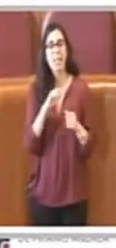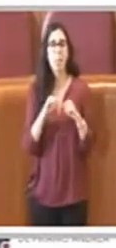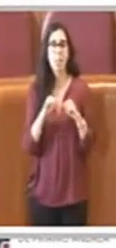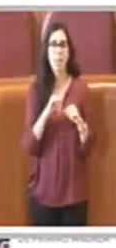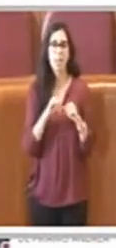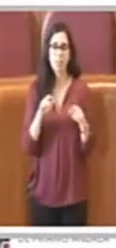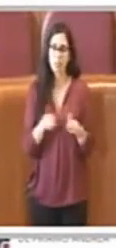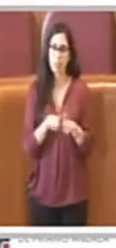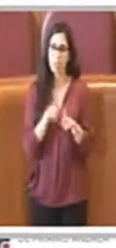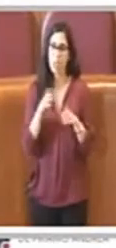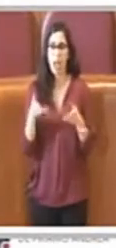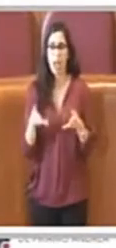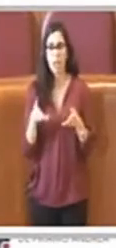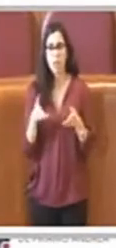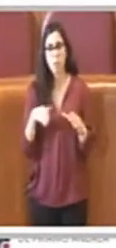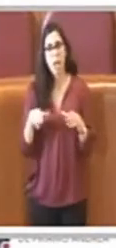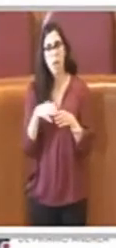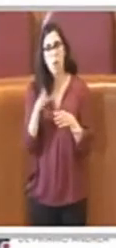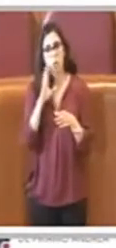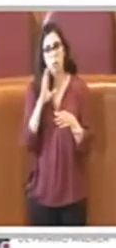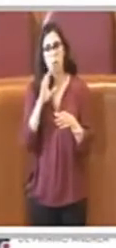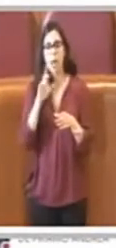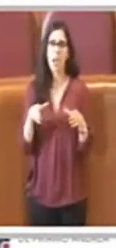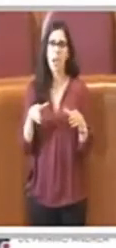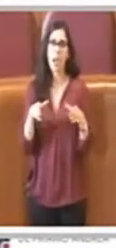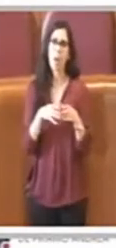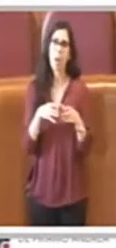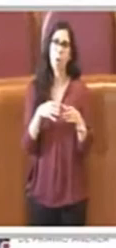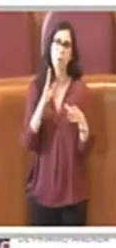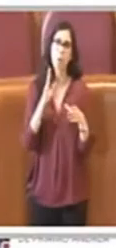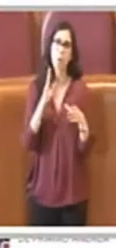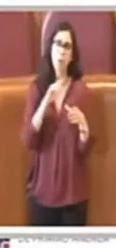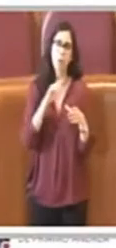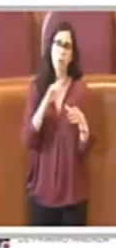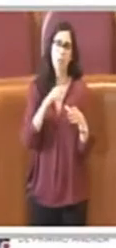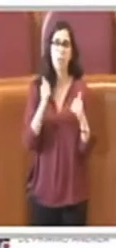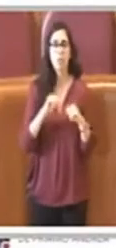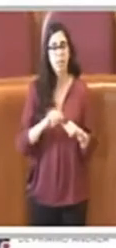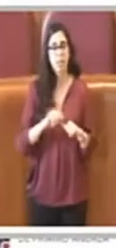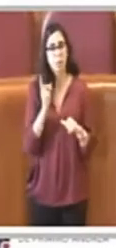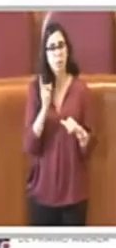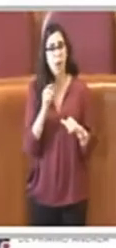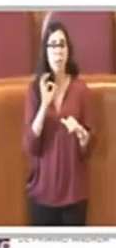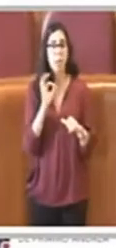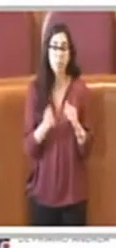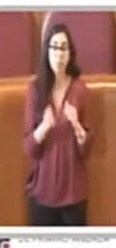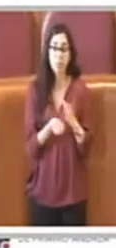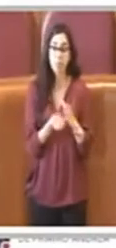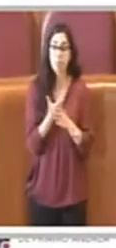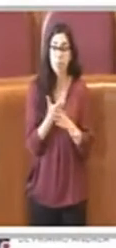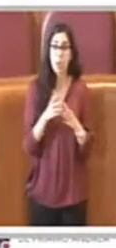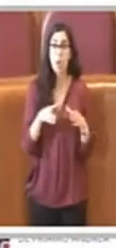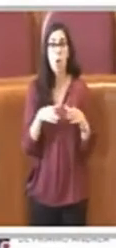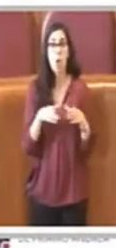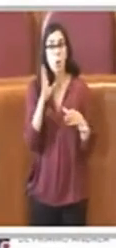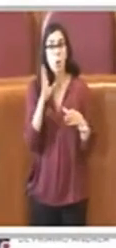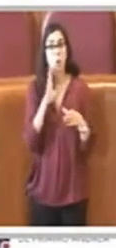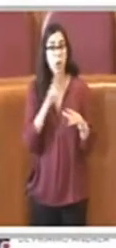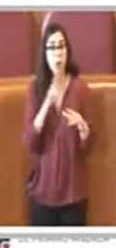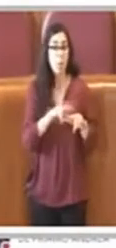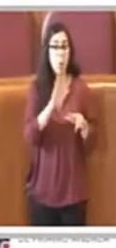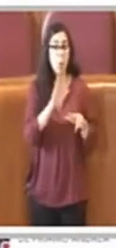attuali consulte, ma anche della consulta cittadina, sicuramente è quella che siano istituite le consulte in tutti i municipi di